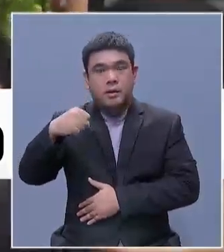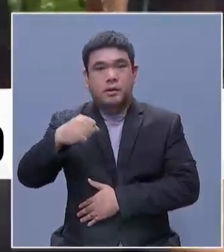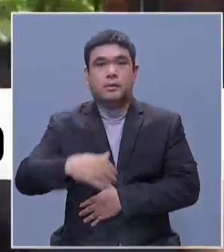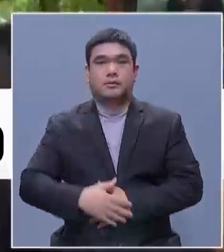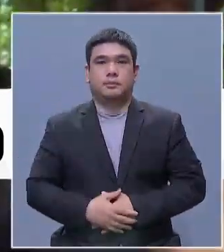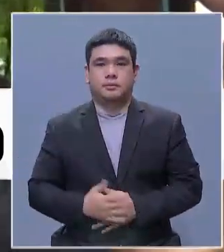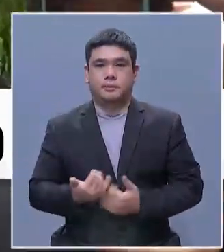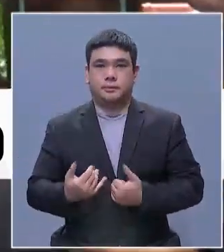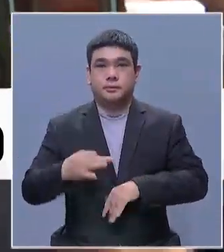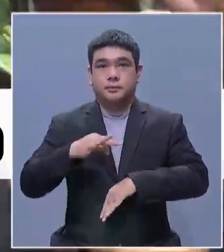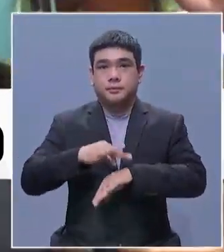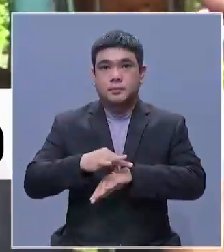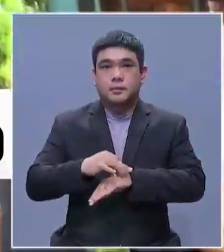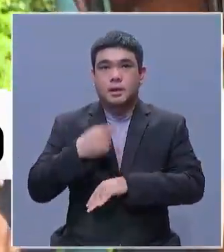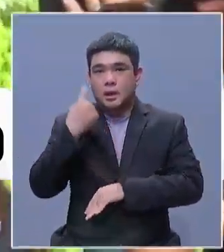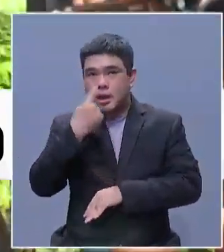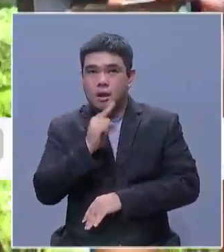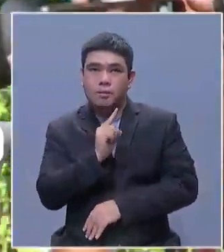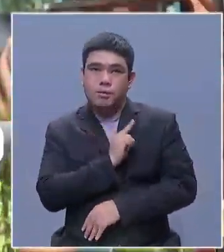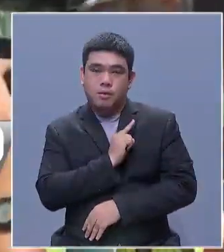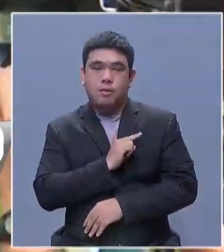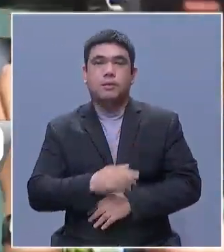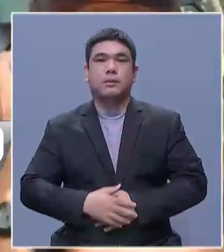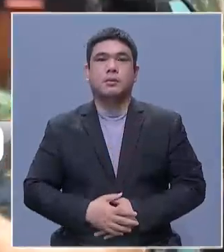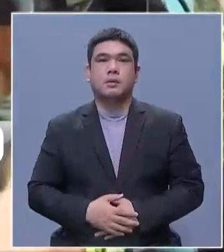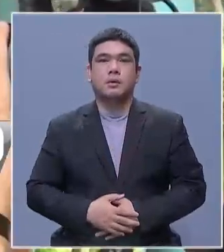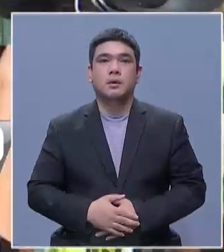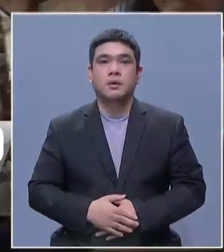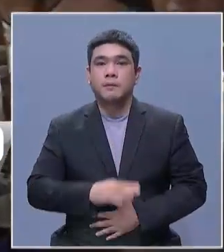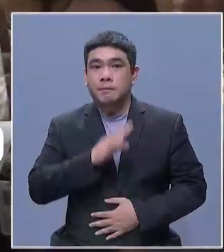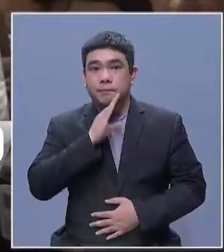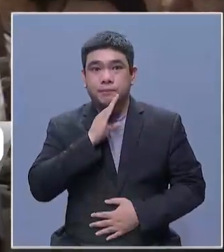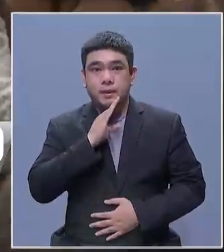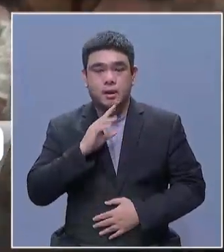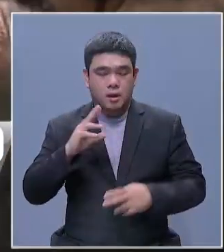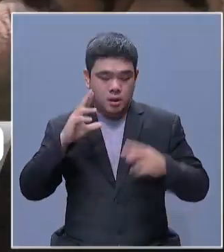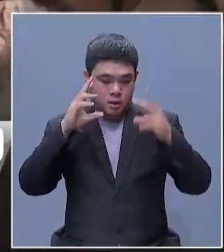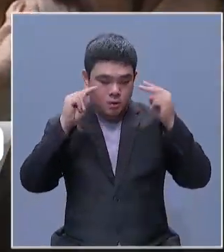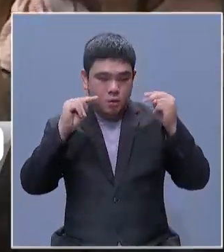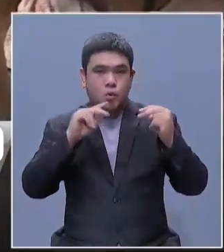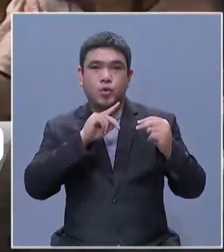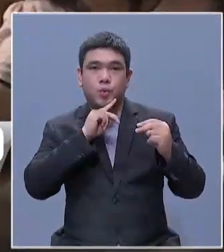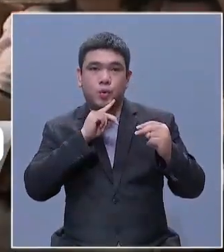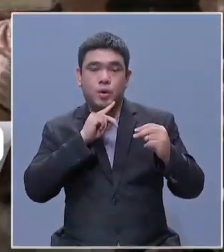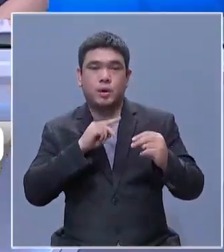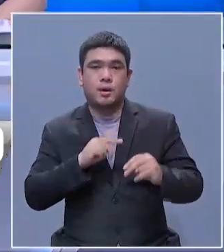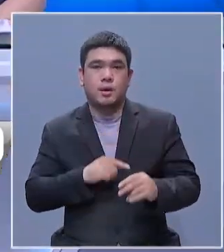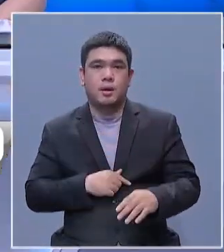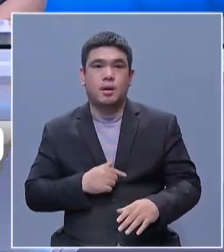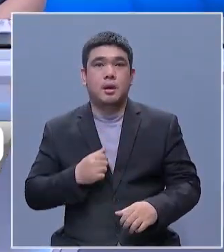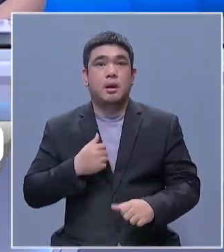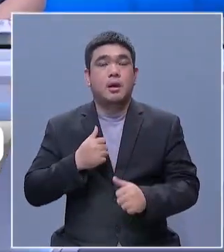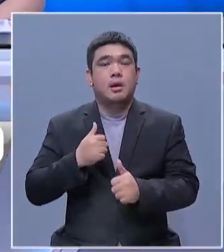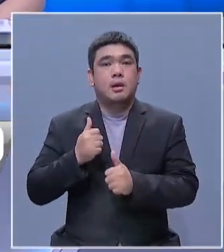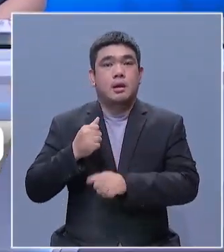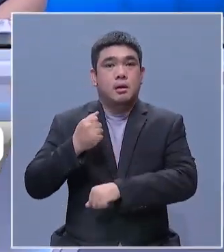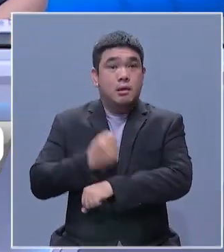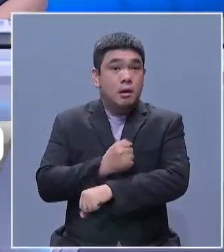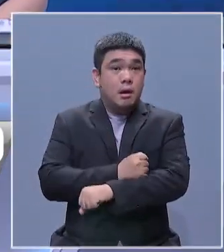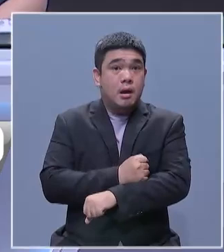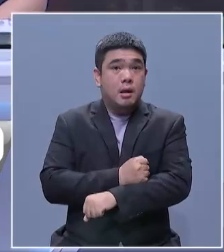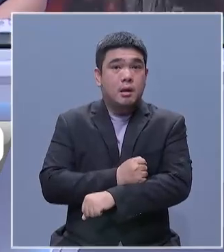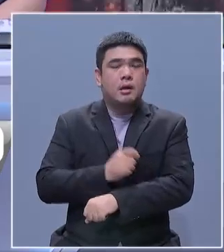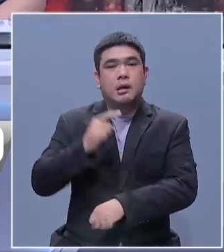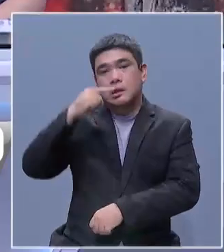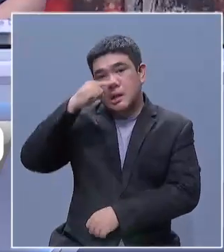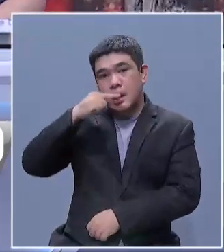ะมานั่งเลขาสมช.ค่ะ แล้วก็วันนี้นะครับท่านนายกเนี่ยยังได้พูดถึงความคืบหน้าเรื่องของแรงงานไทยในอิสราเอลนะครับโดยมองว่